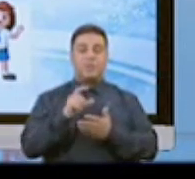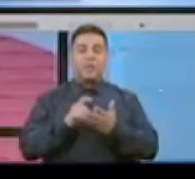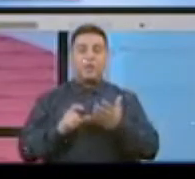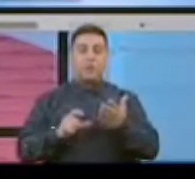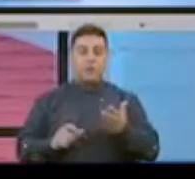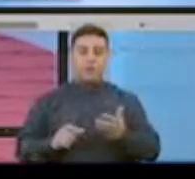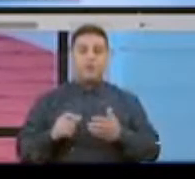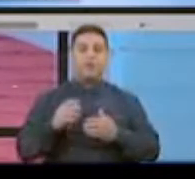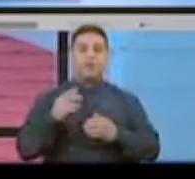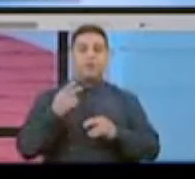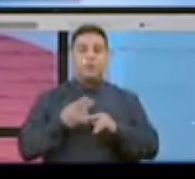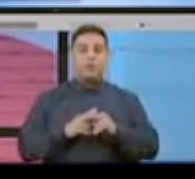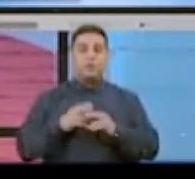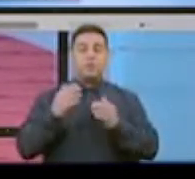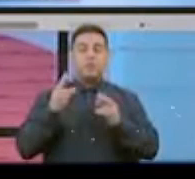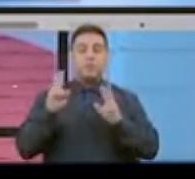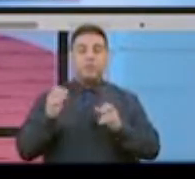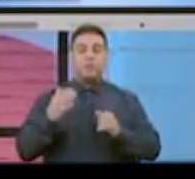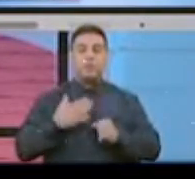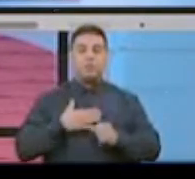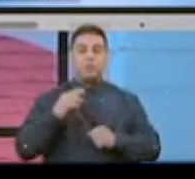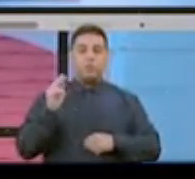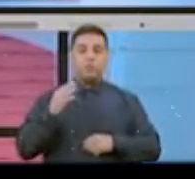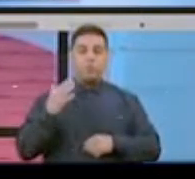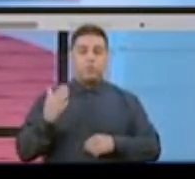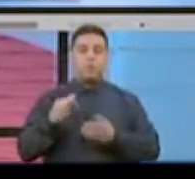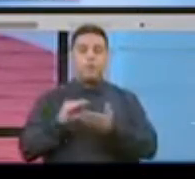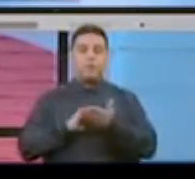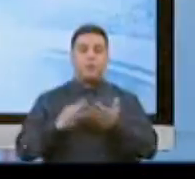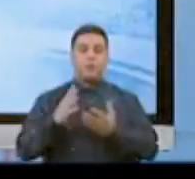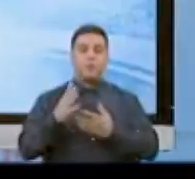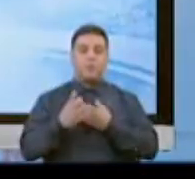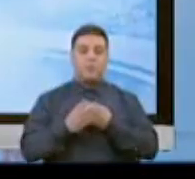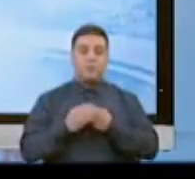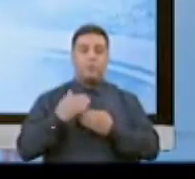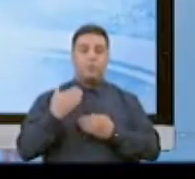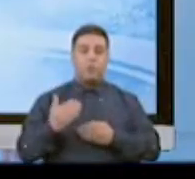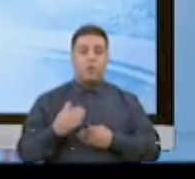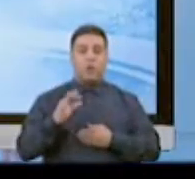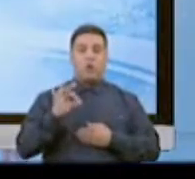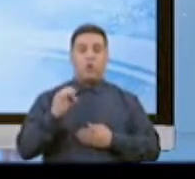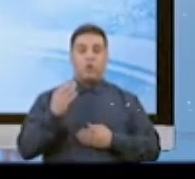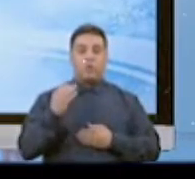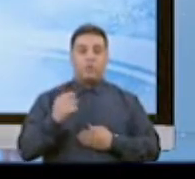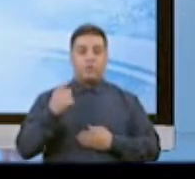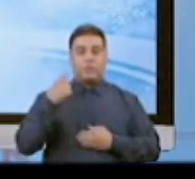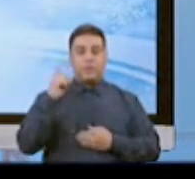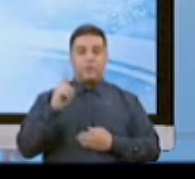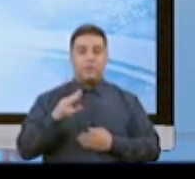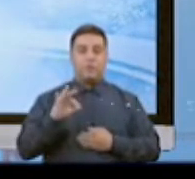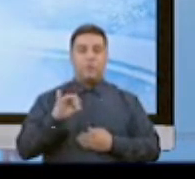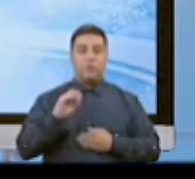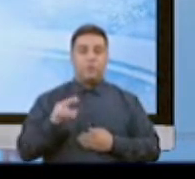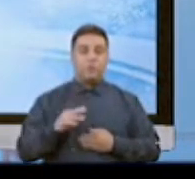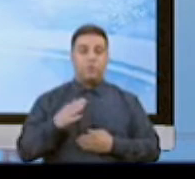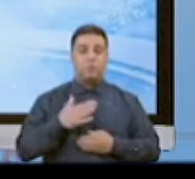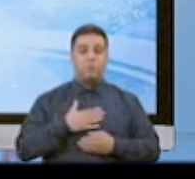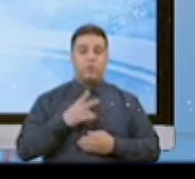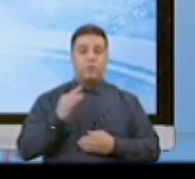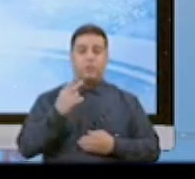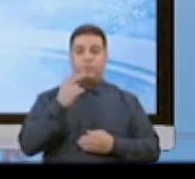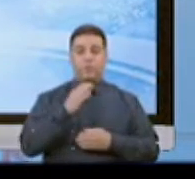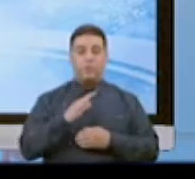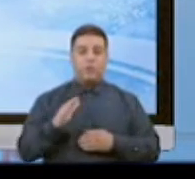«Зебра». Девиз нашего урока. Повторяйте вместе со мной. Орешек знаний тверд, но мы не